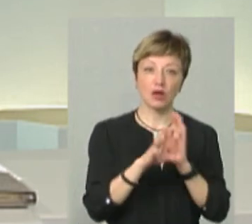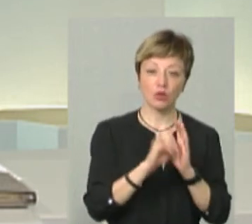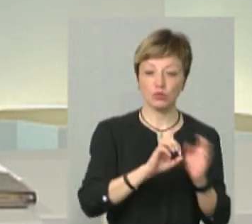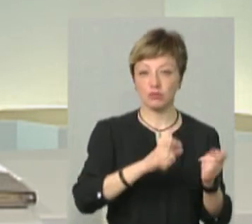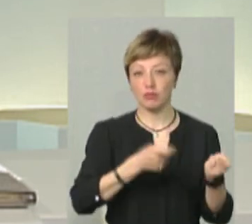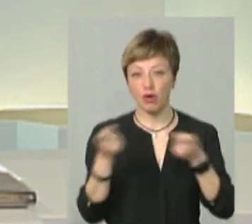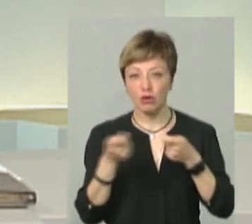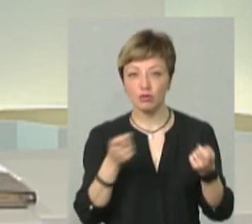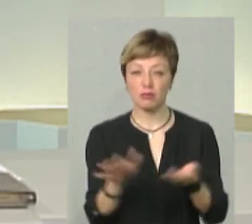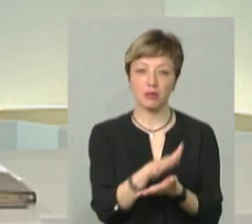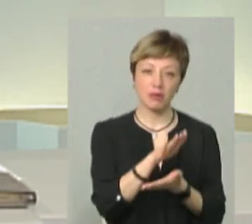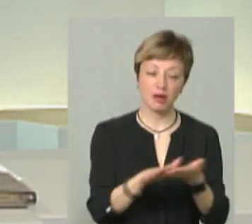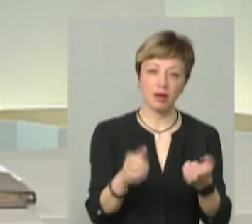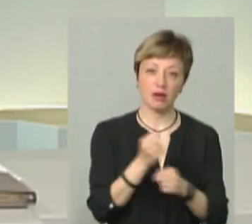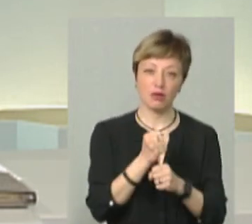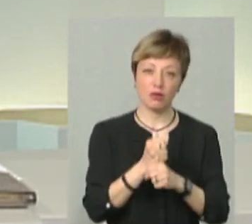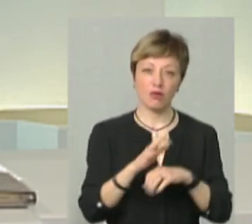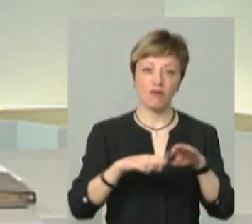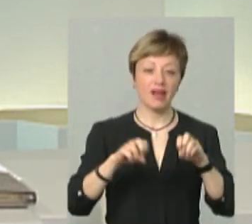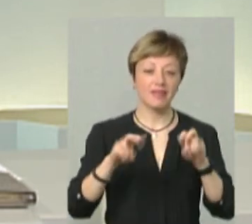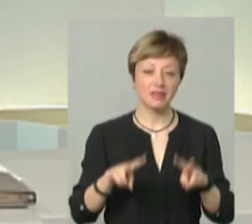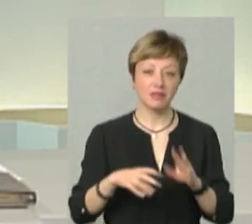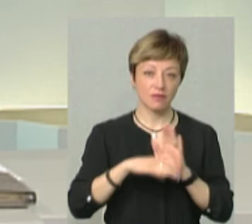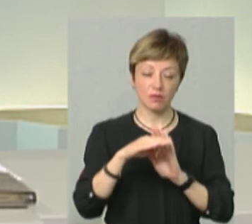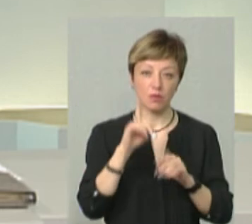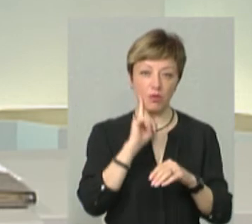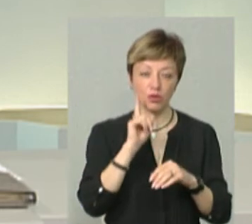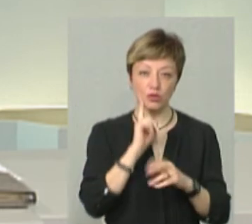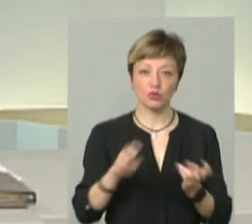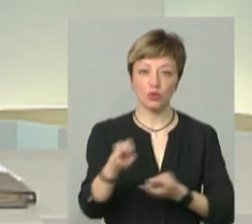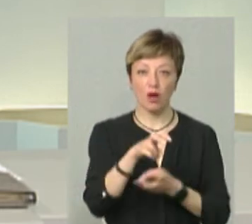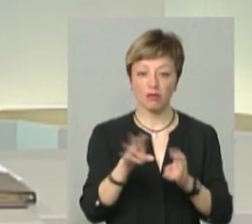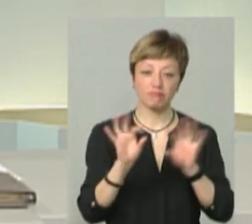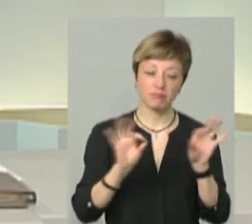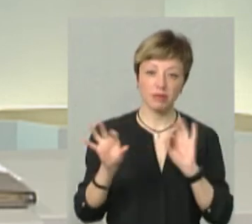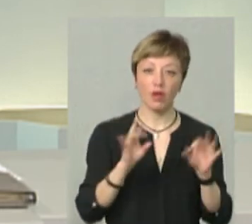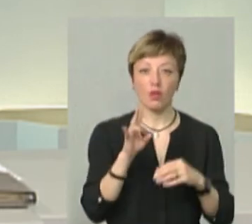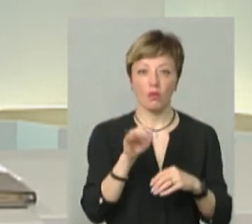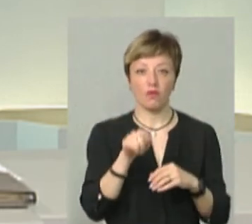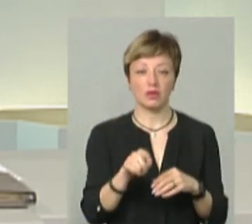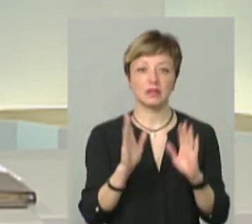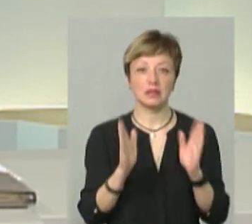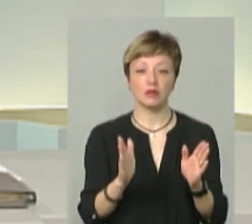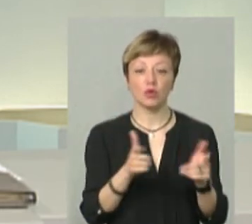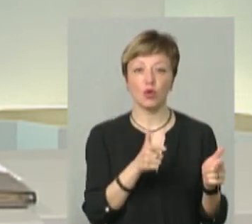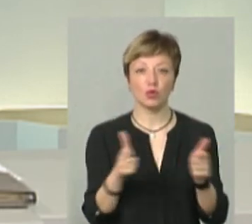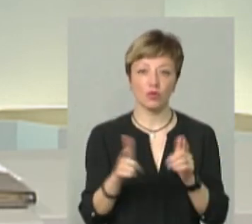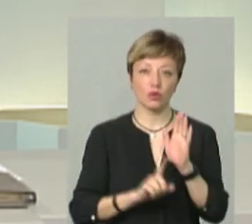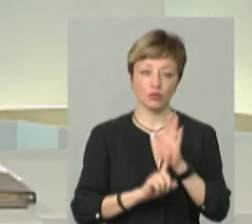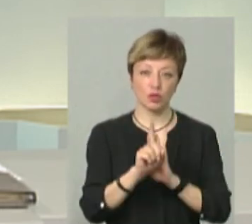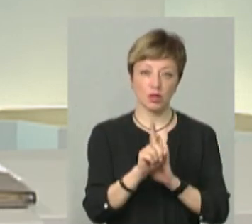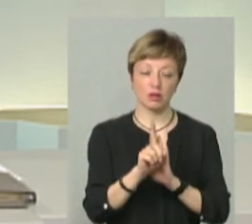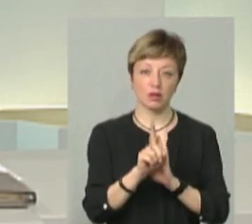загрузочно-погрузочні роботи, прибирання. Фахівців поки ще шукаємо і підшукуємо, але вони тільки будуть готові